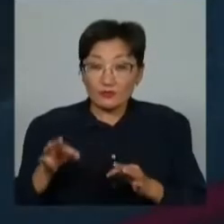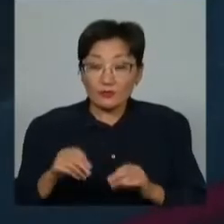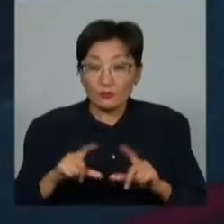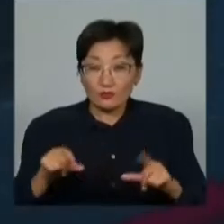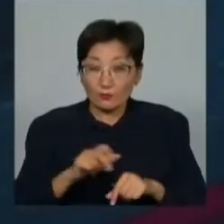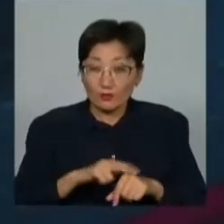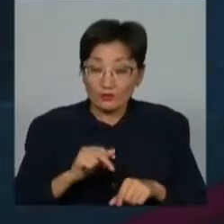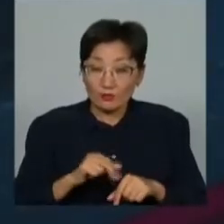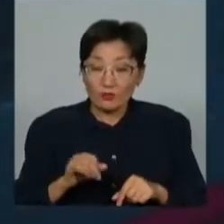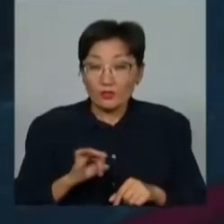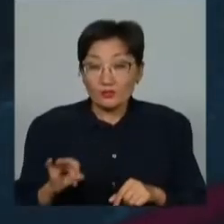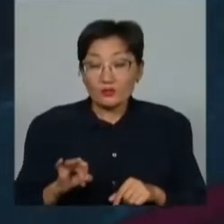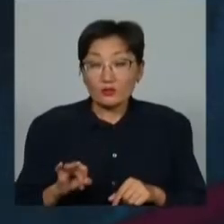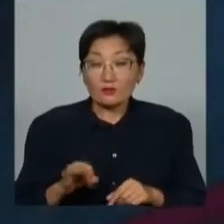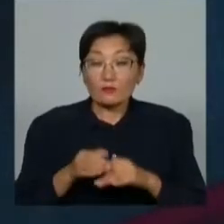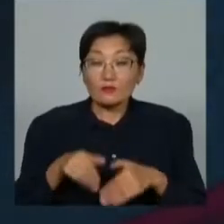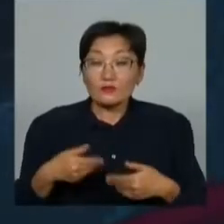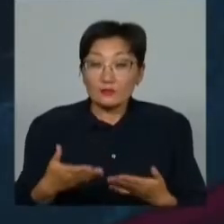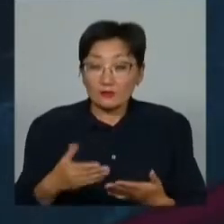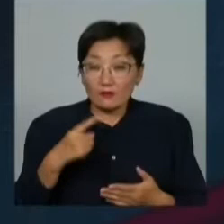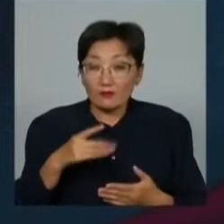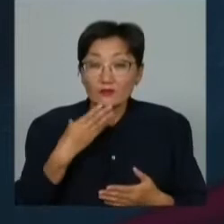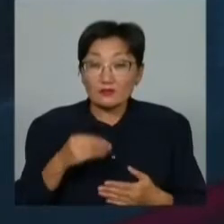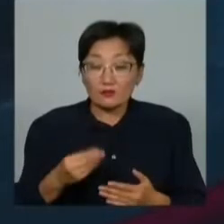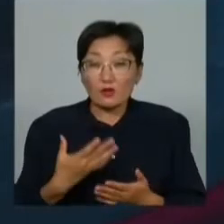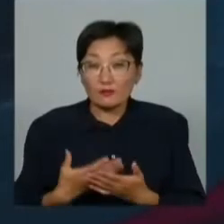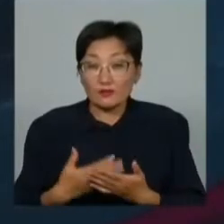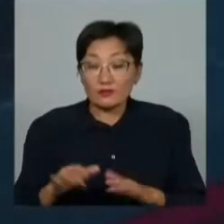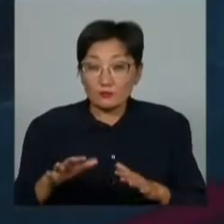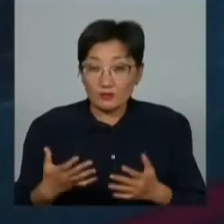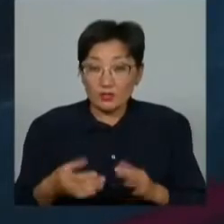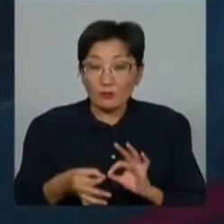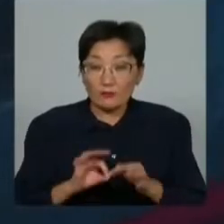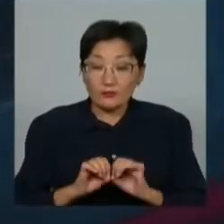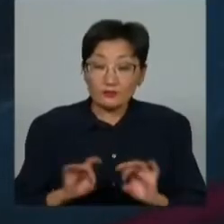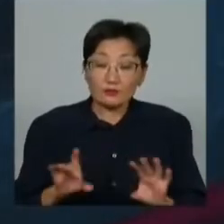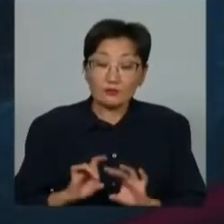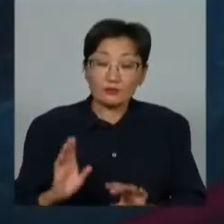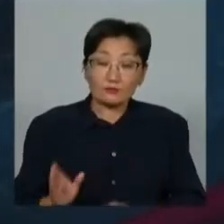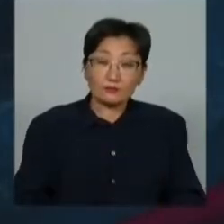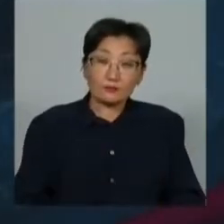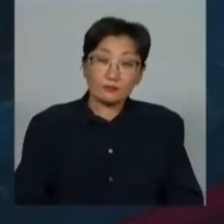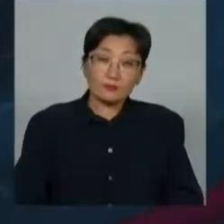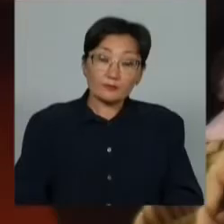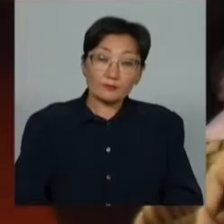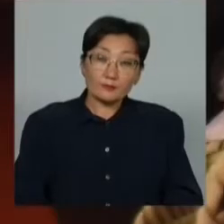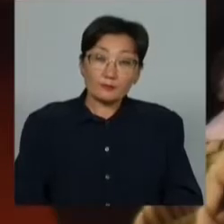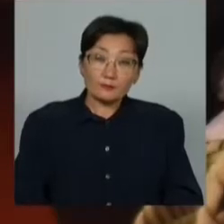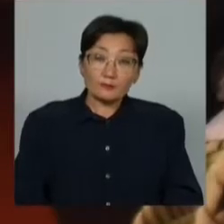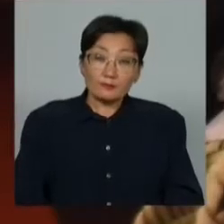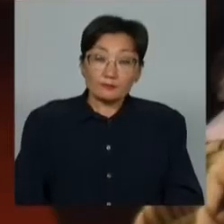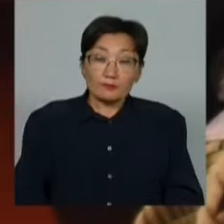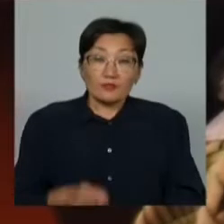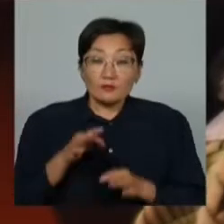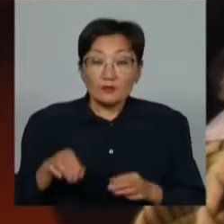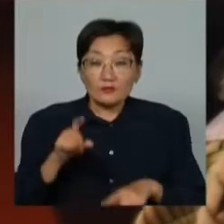департаменте полиции тем временем выдвигают свою версию произошедшего. В ситуации разбирался Ануар Амангельдинов. По